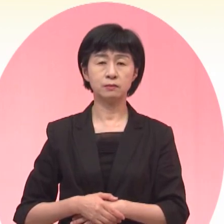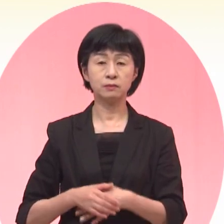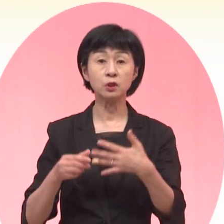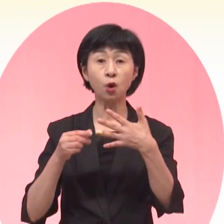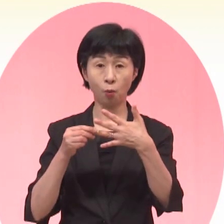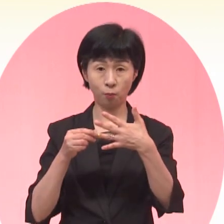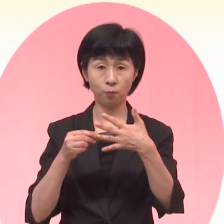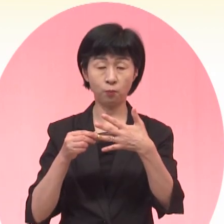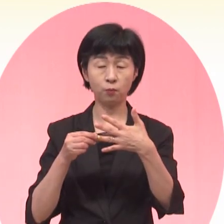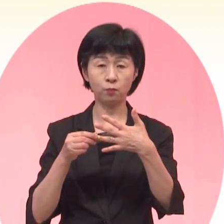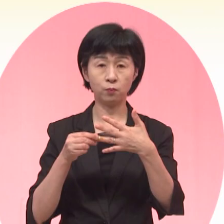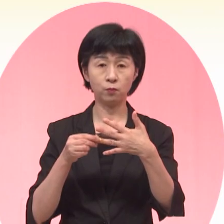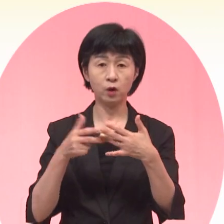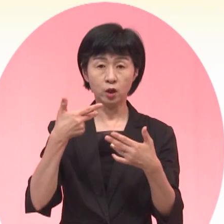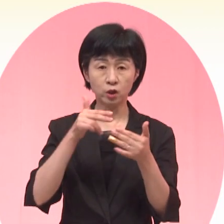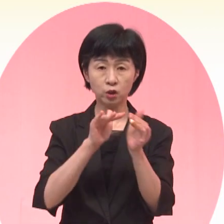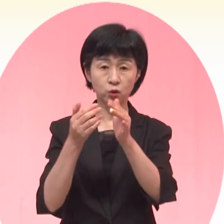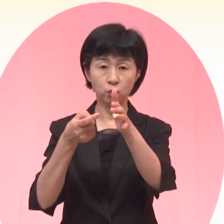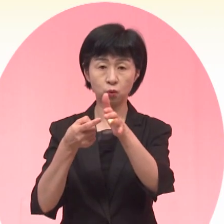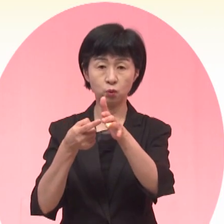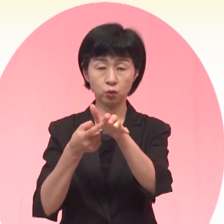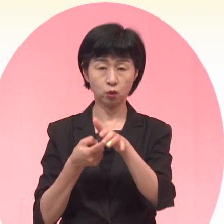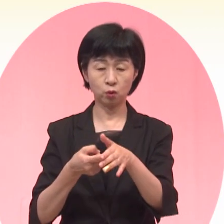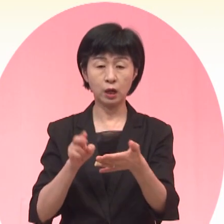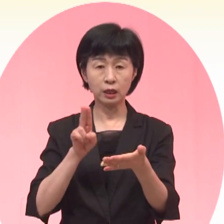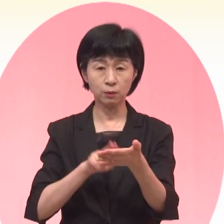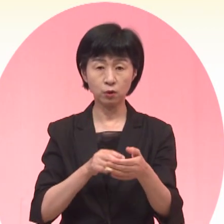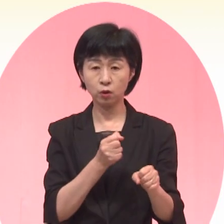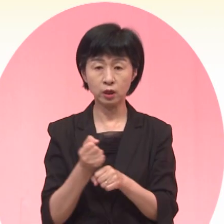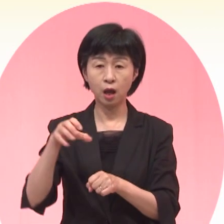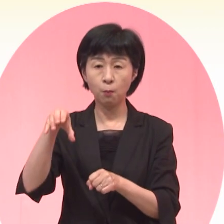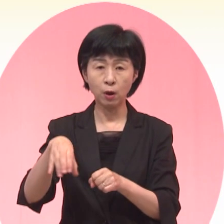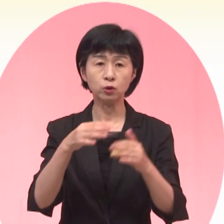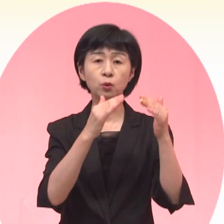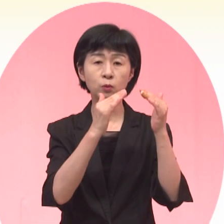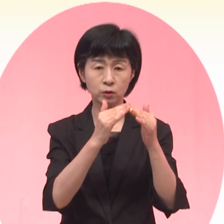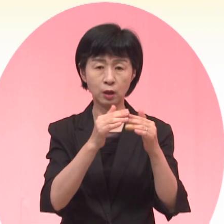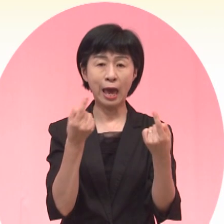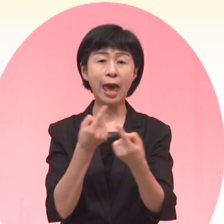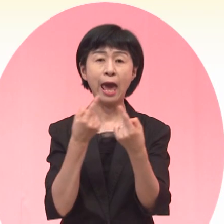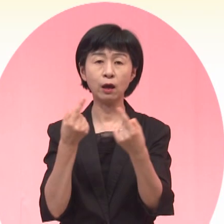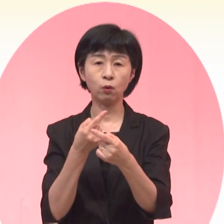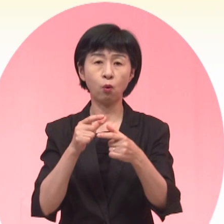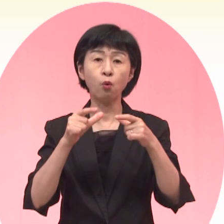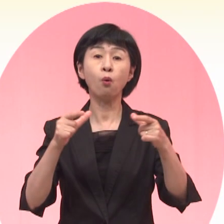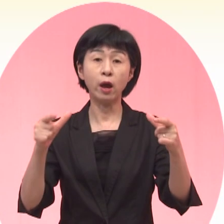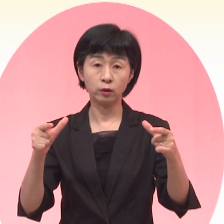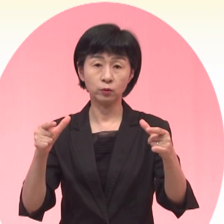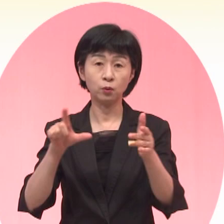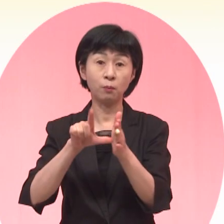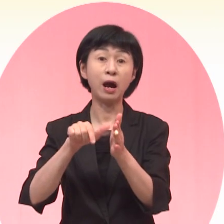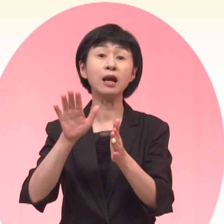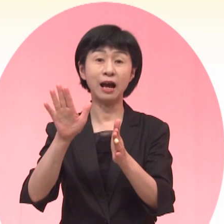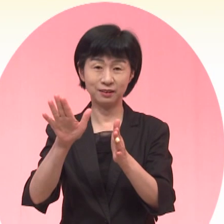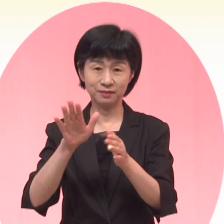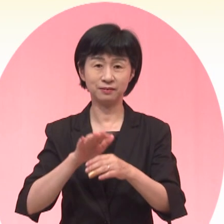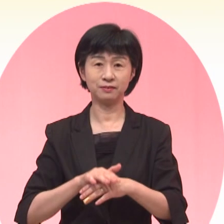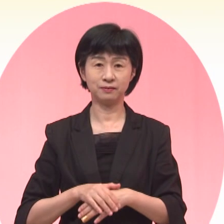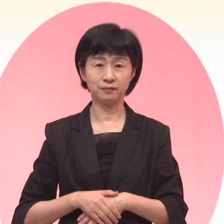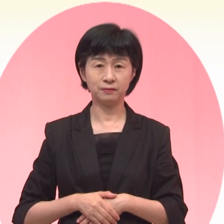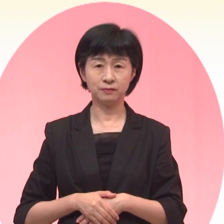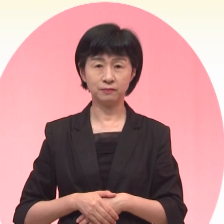4. 市町村が指定する避難場所、避難所が変更、増設されている可能性があります